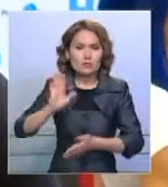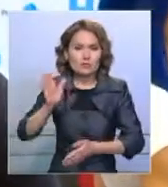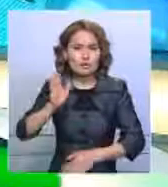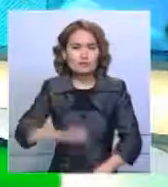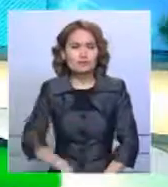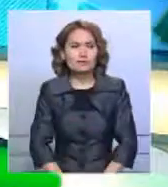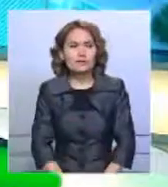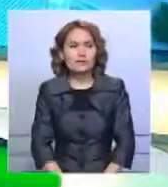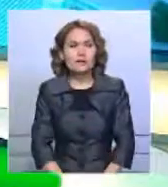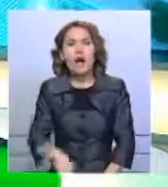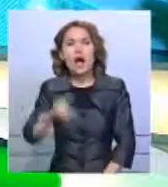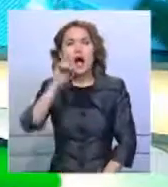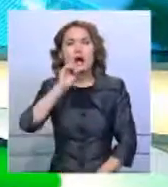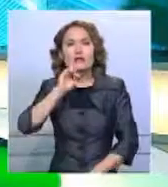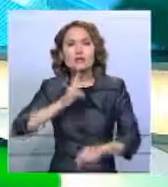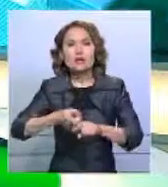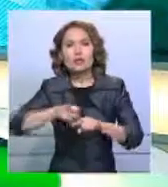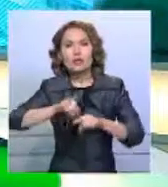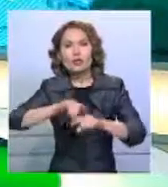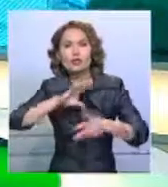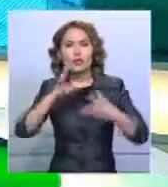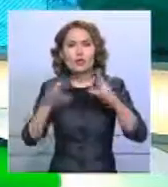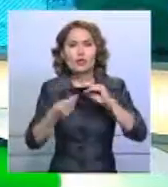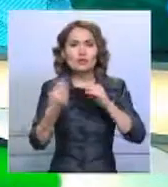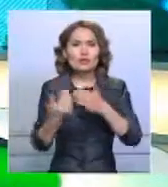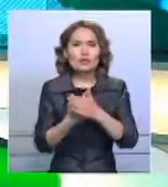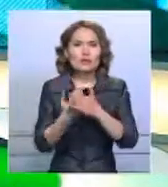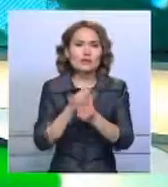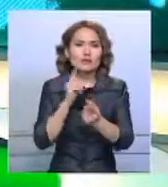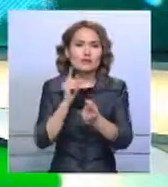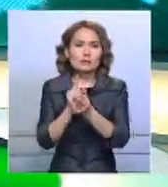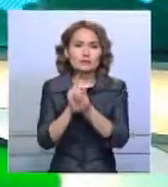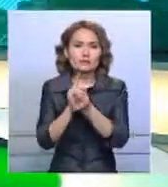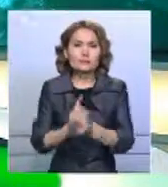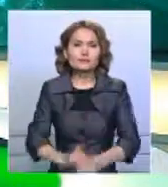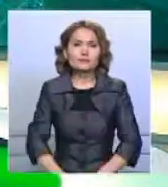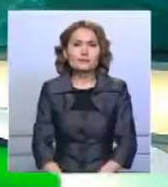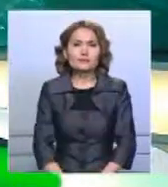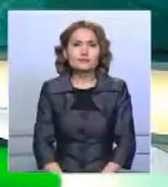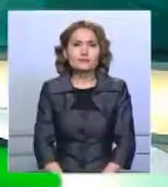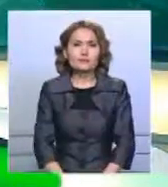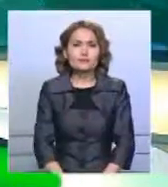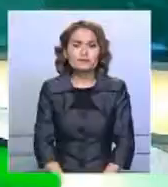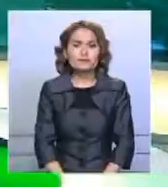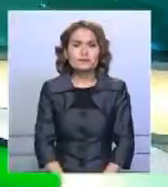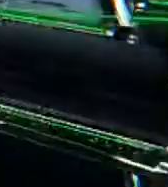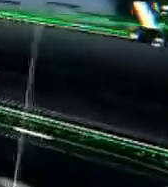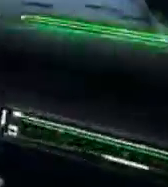Әзірге айтарымыз осы. Арнамыздан алыстамаңыздар. Әр шаңырақта біздің арнамыз.